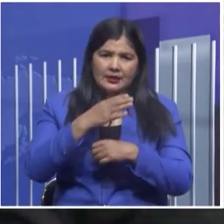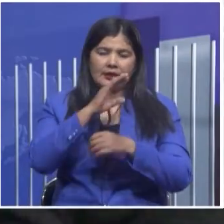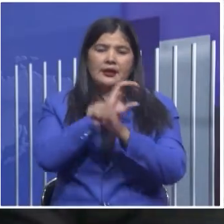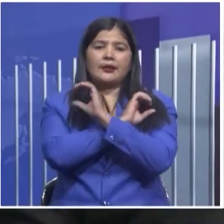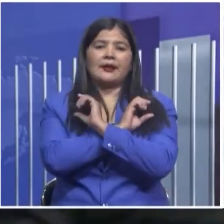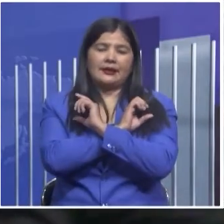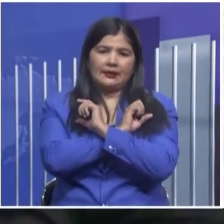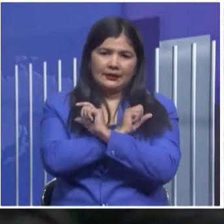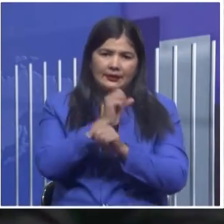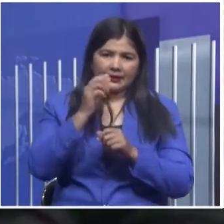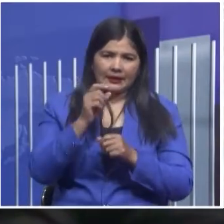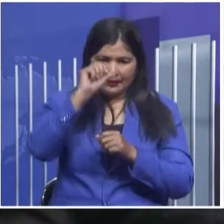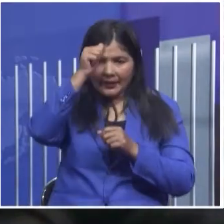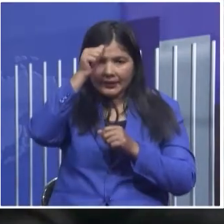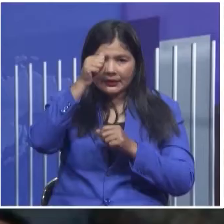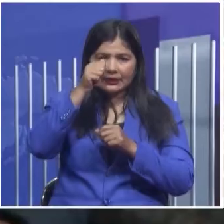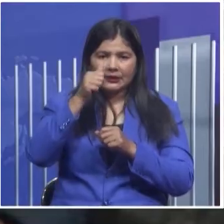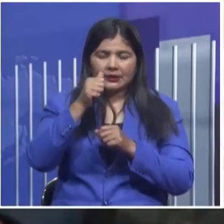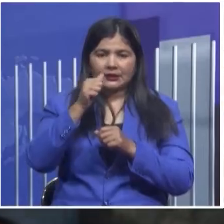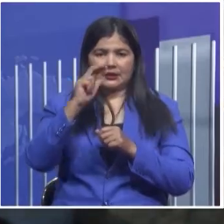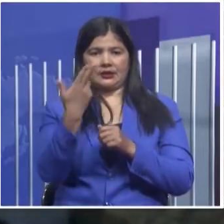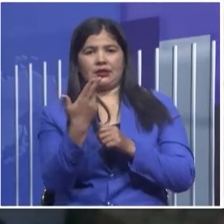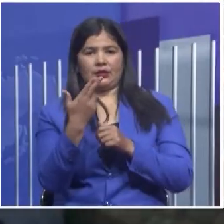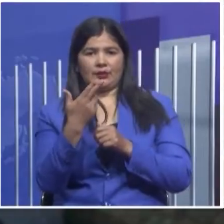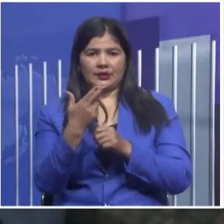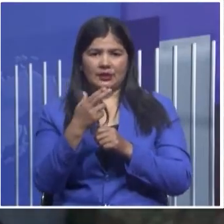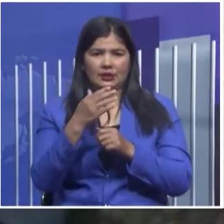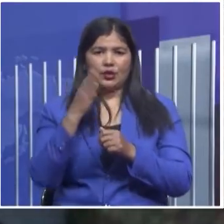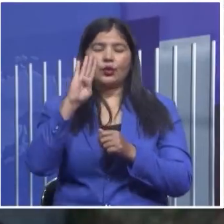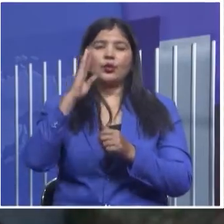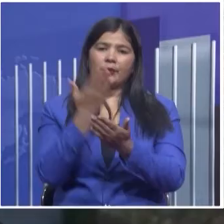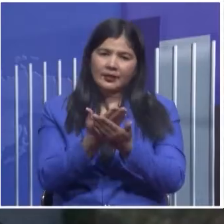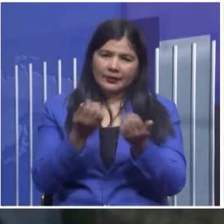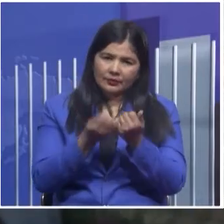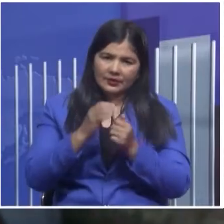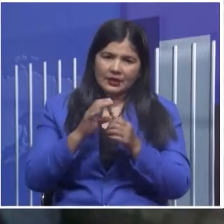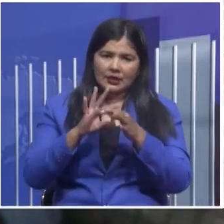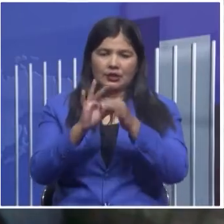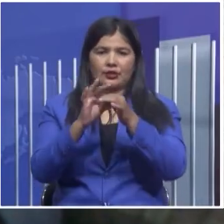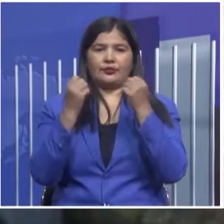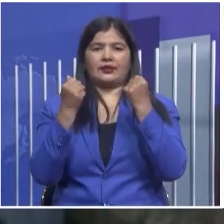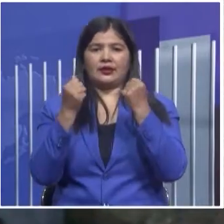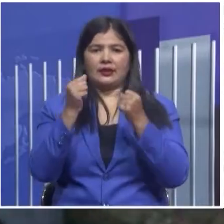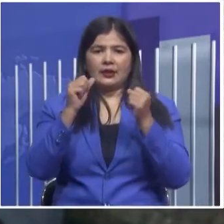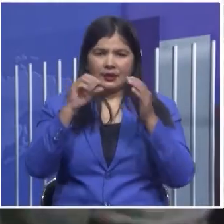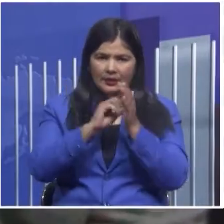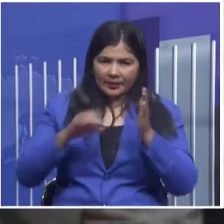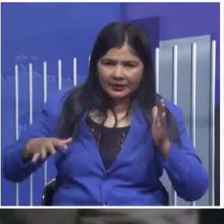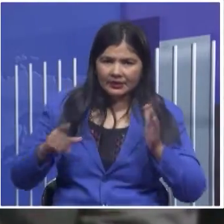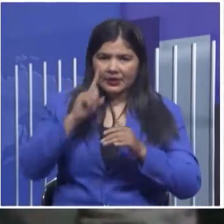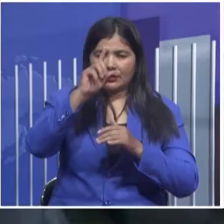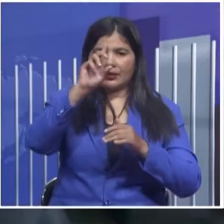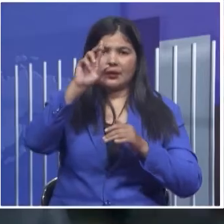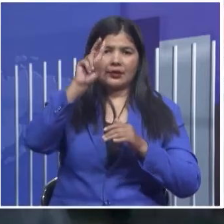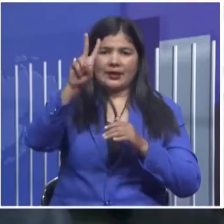रामदयाल गुप्ता, भारती उपाध्याय र कृष्ण बहादुर विक उम्मेद्वार हुनुहुन्छ। गठबन्धनले प्रदेशका 12 वटै जिल्लामा मतदाता